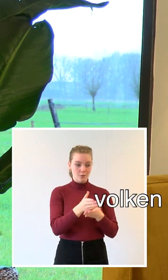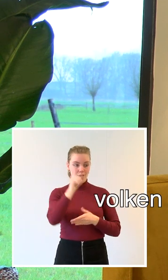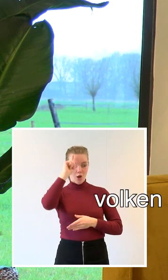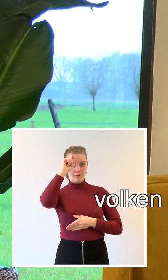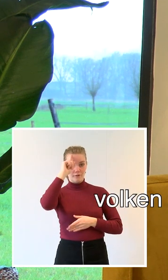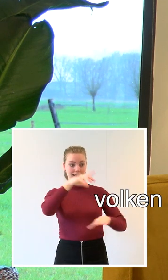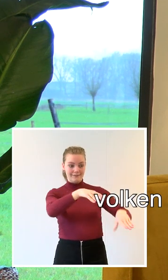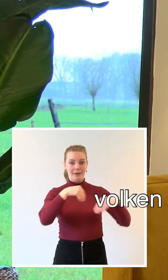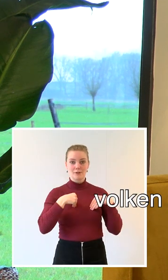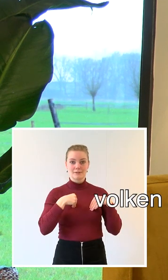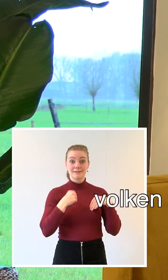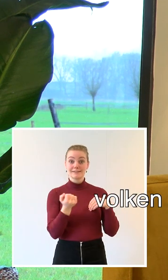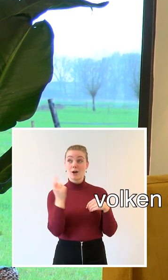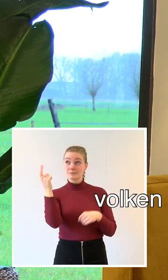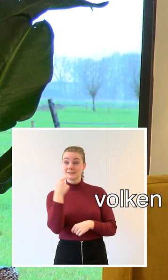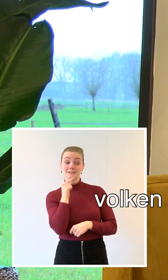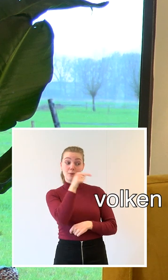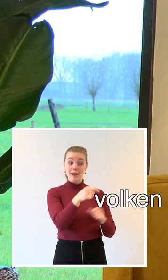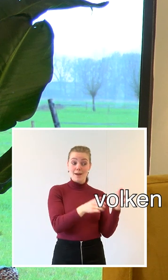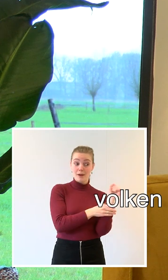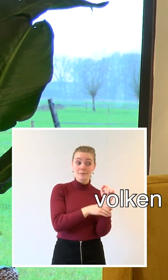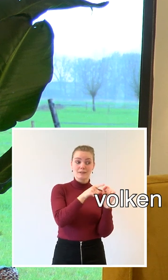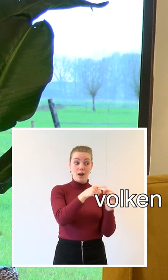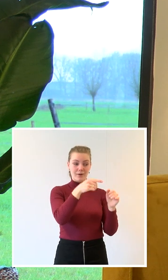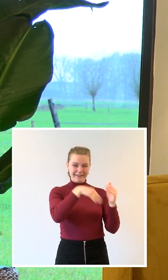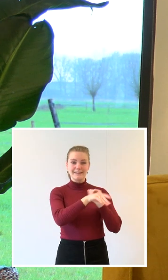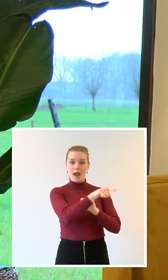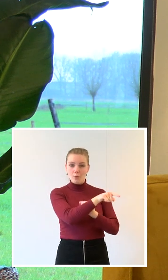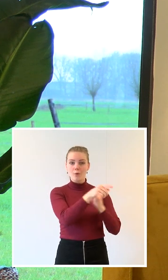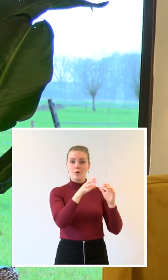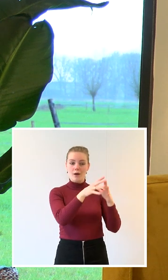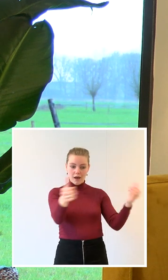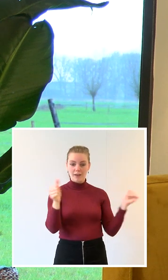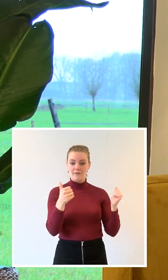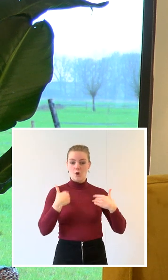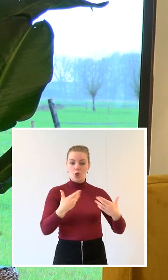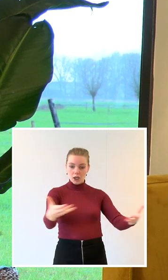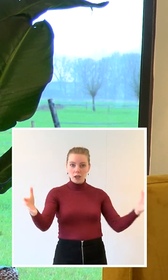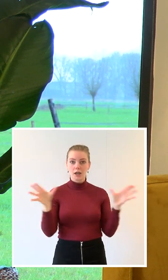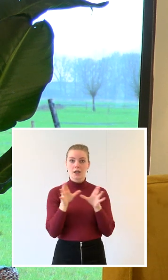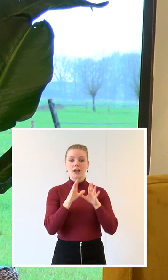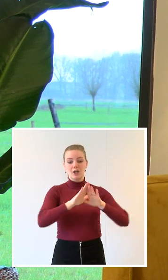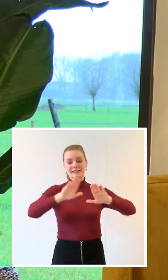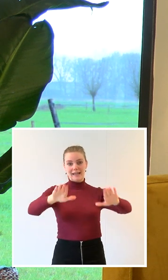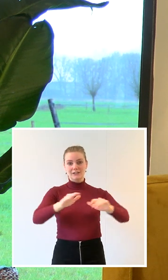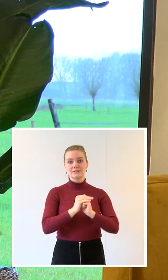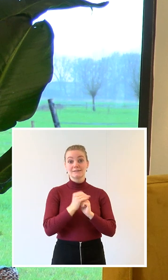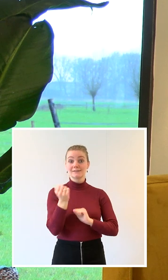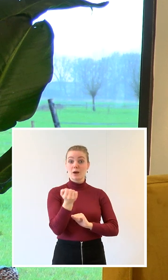zullen alle volken gezegend worden. En dus wordt iedereen die gelooft samen met Abraham, de gelovige, gezegend.